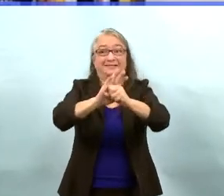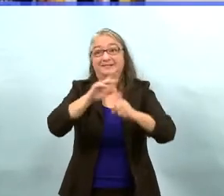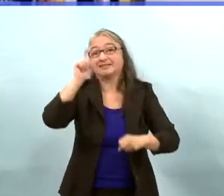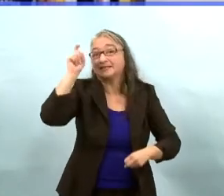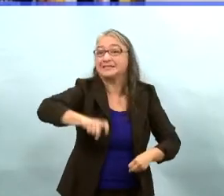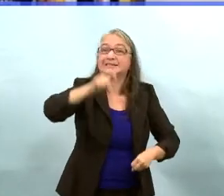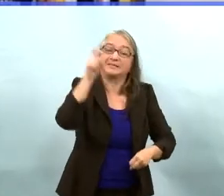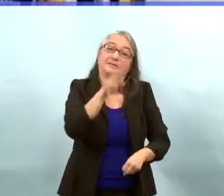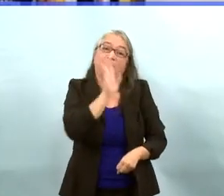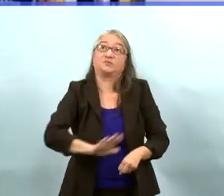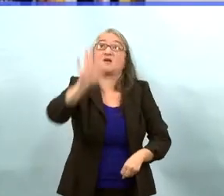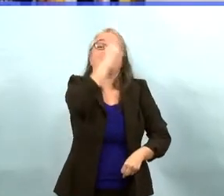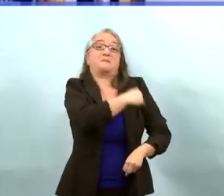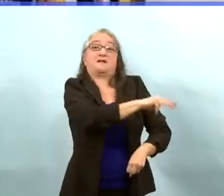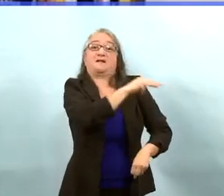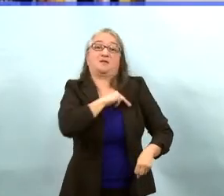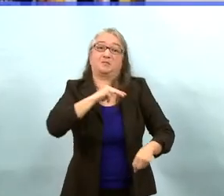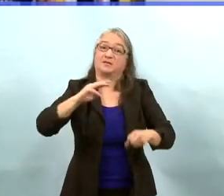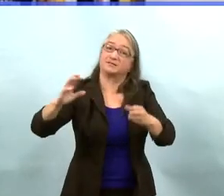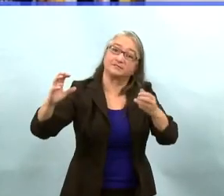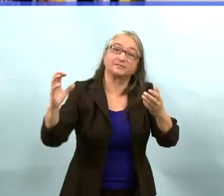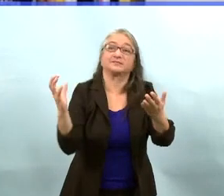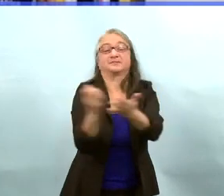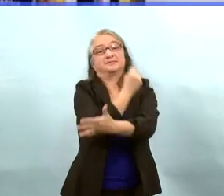les Manitobains profitent de cette protection.